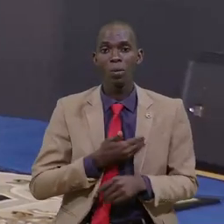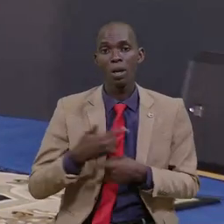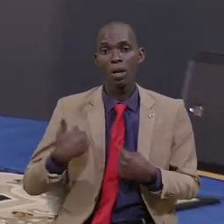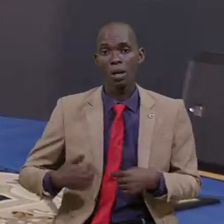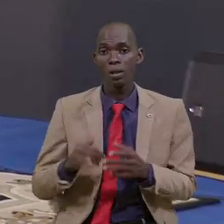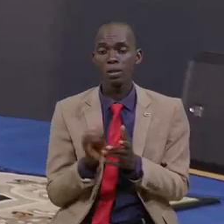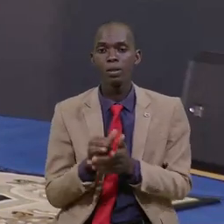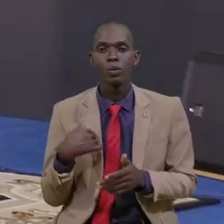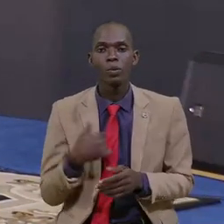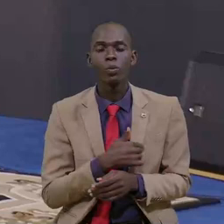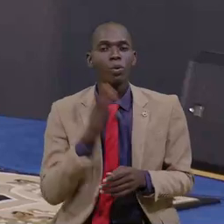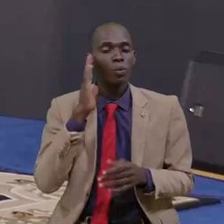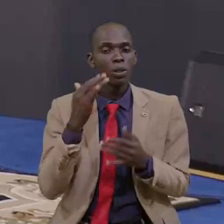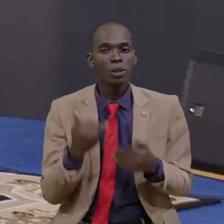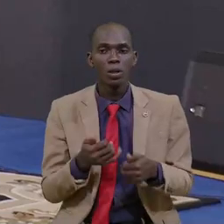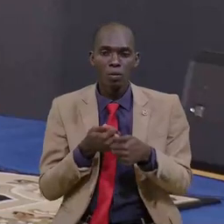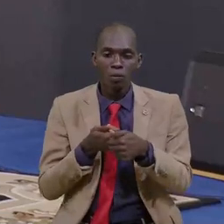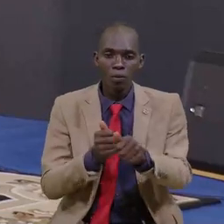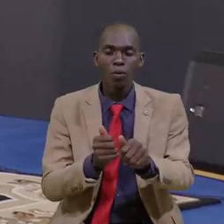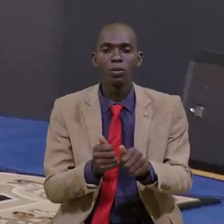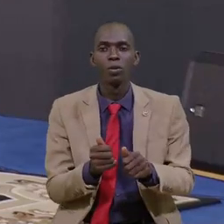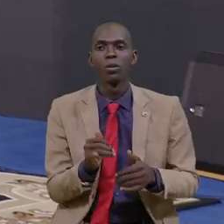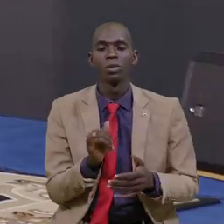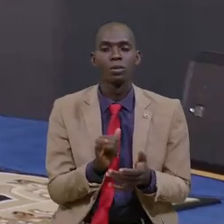au point où nous suivons sans